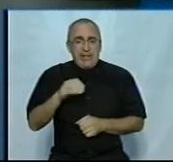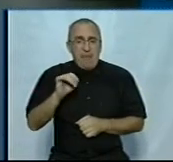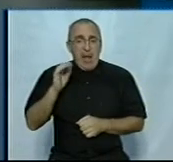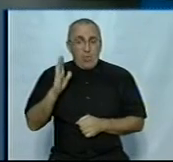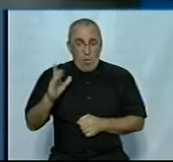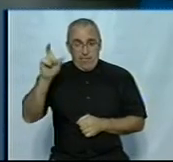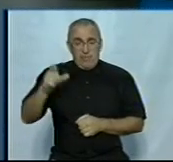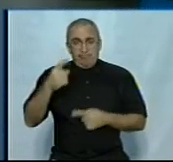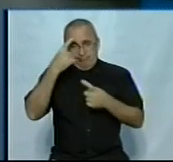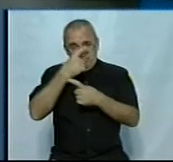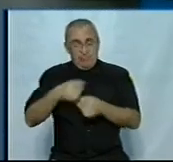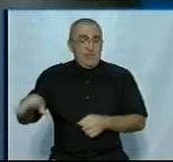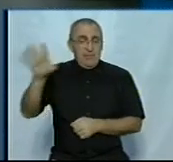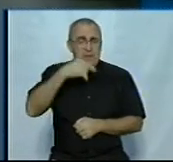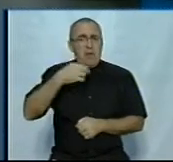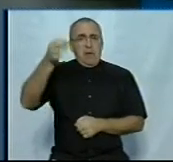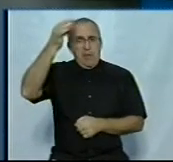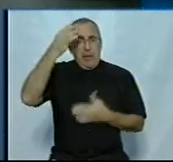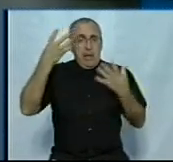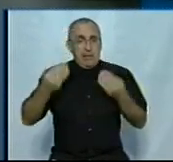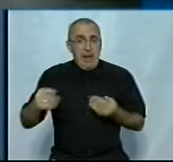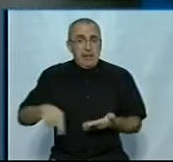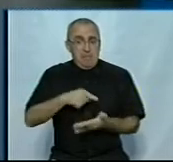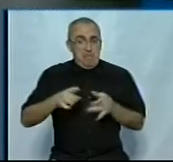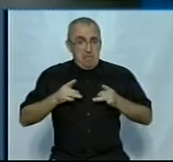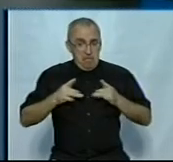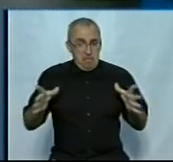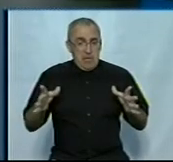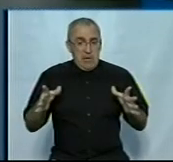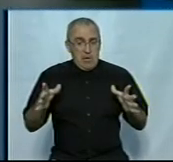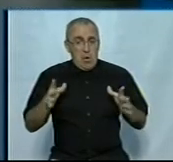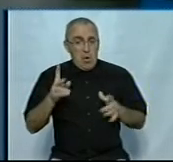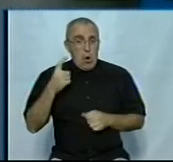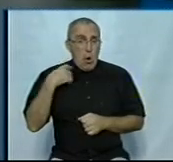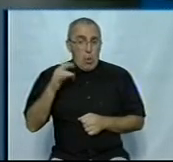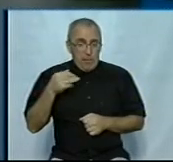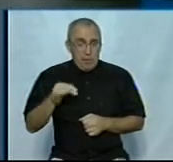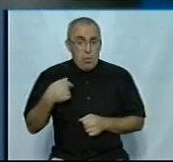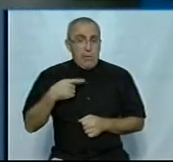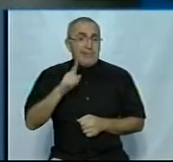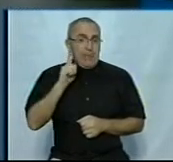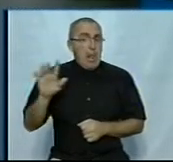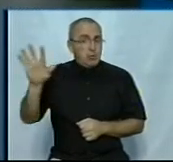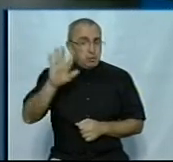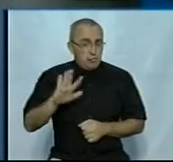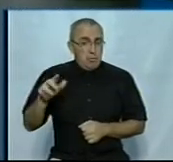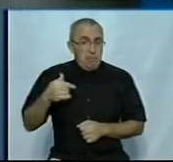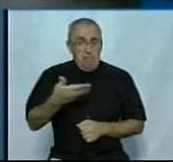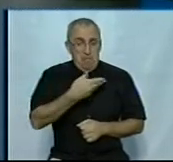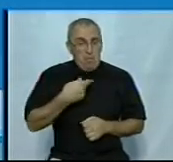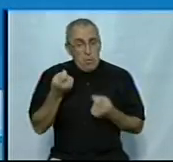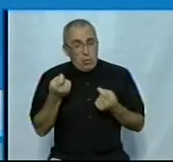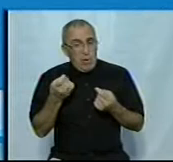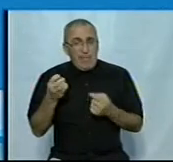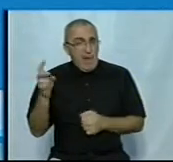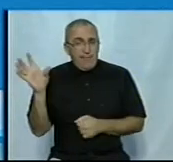загал про всіх. І тут я згадую про День міста у Кропивницькому і одночасно згадую про те, що у нас зелена зона. В принципі, ми трошки не